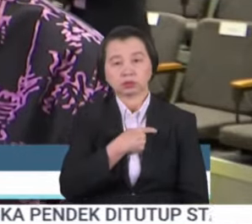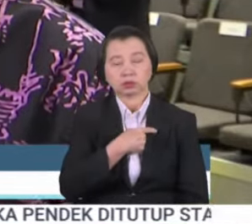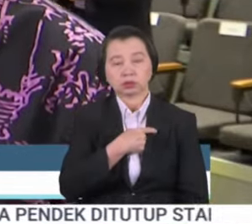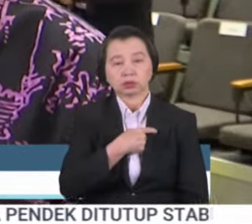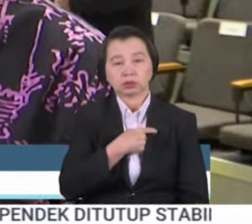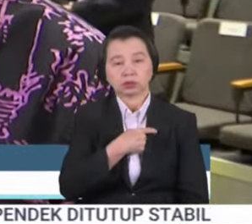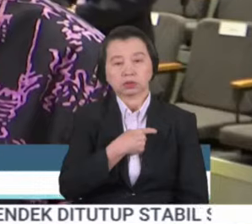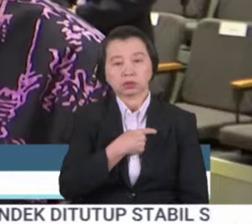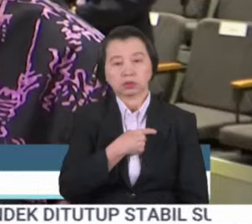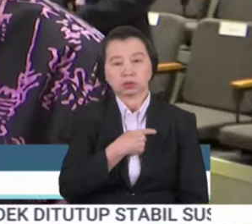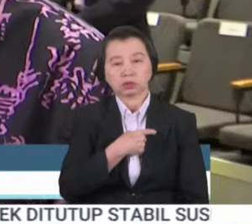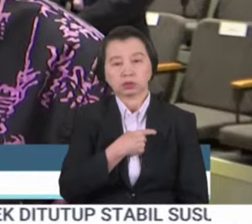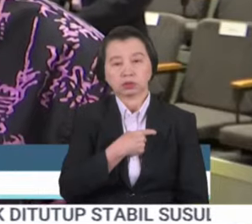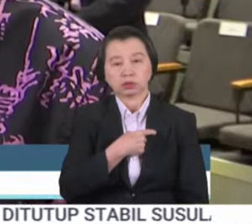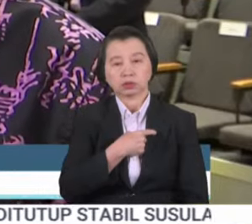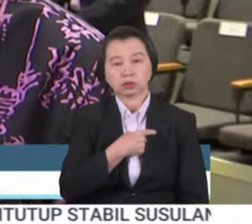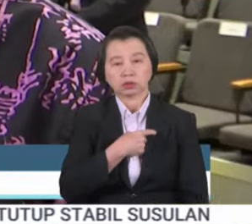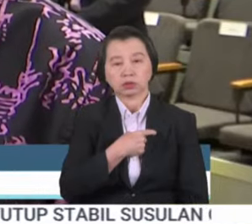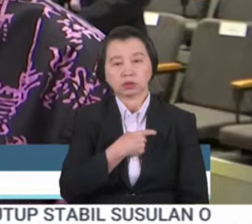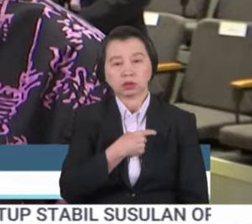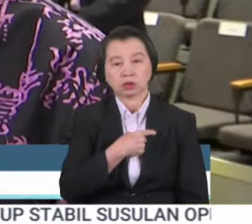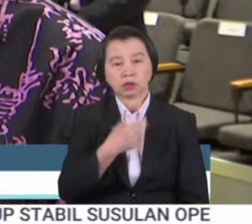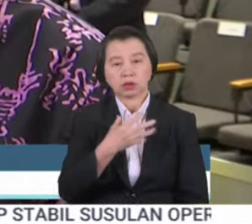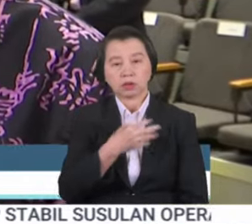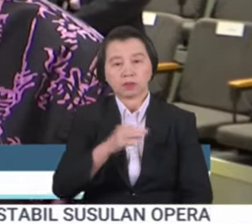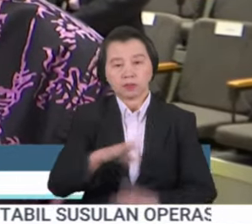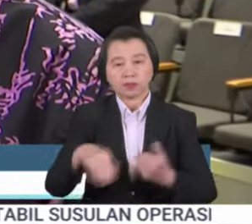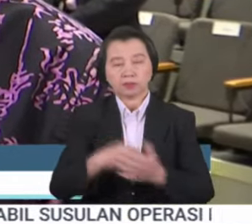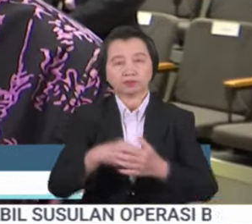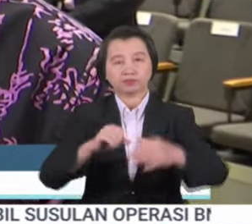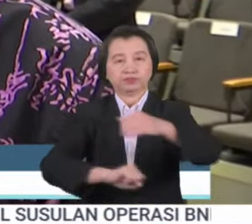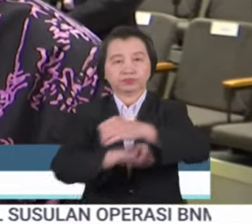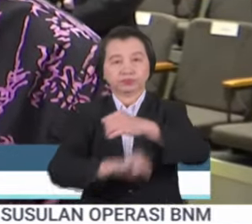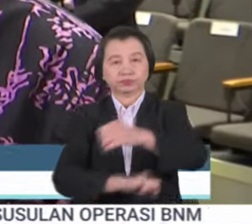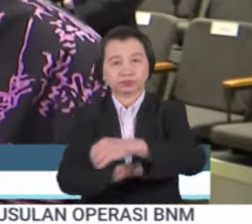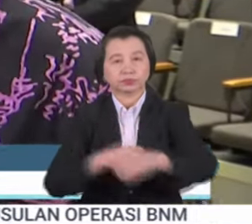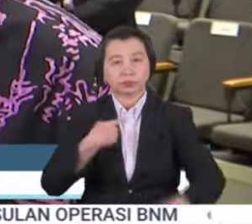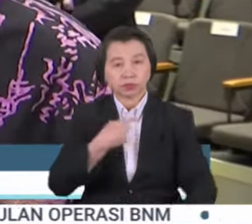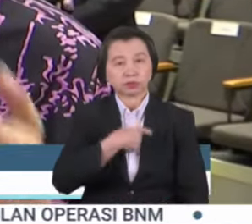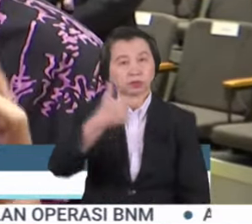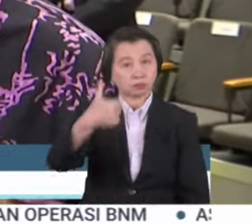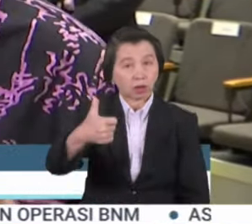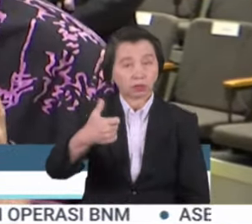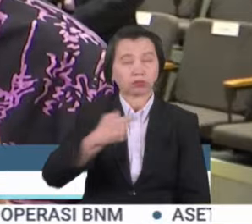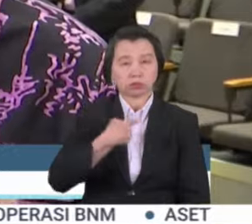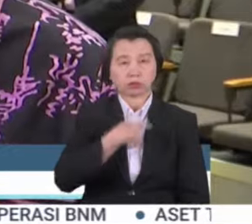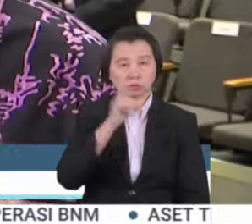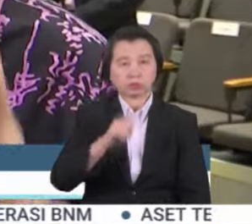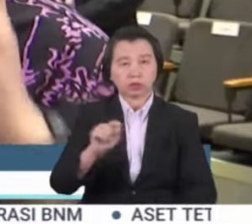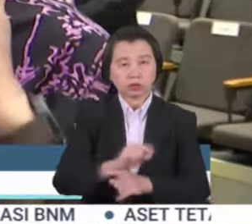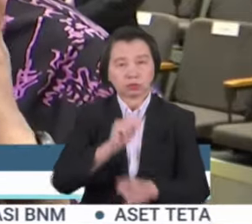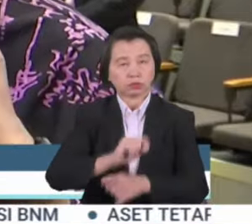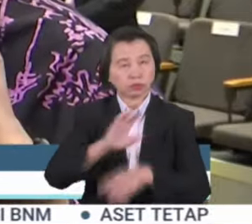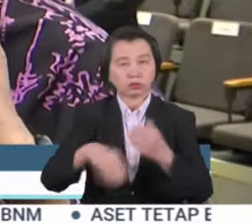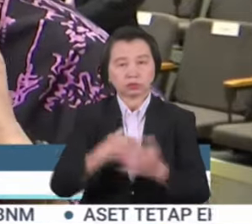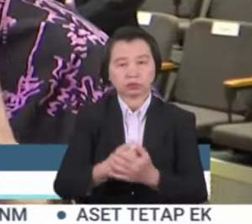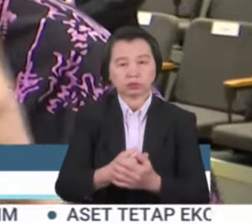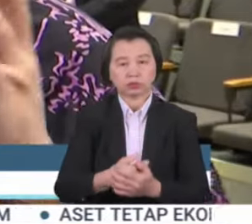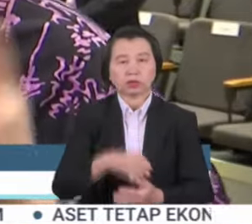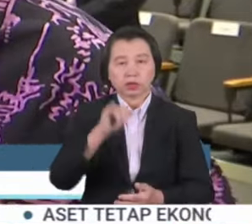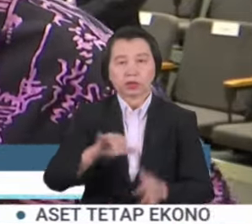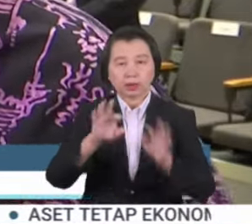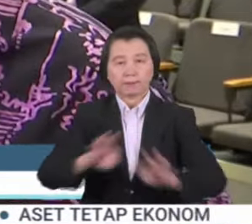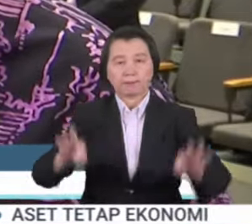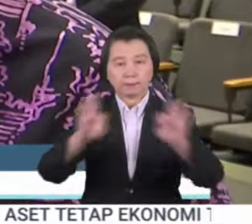terlatih dan juga semua infrastruktur kita bagus. Jadi kita kena menggunakan segala-galanya. Tapi yang paling penting sekarang